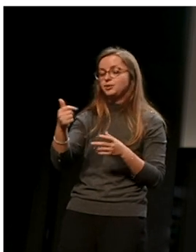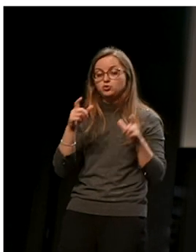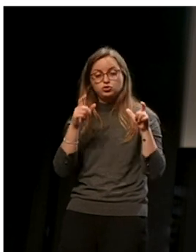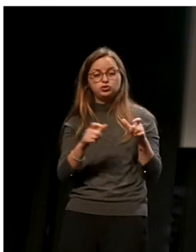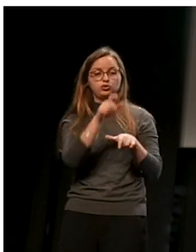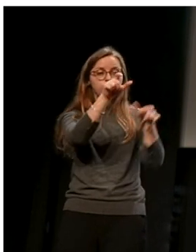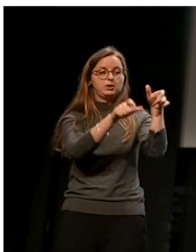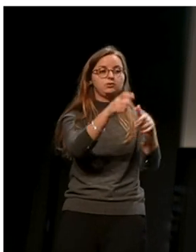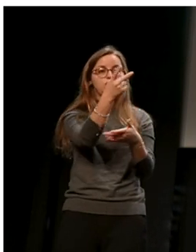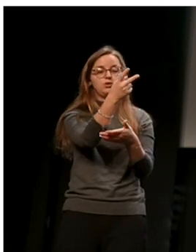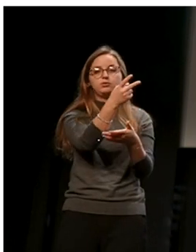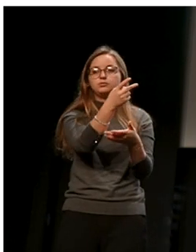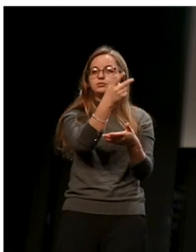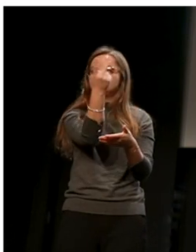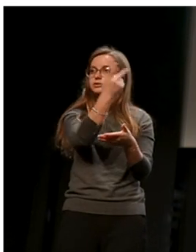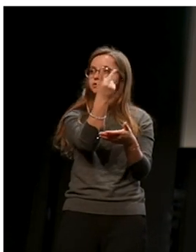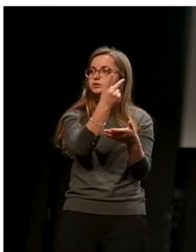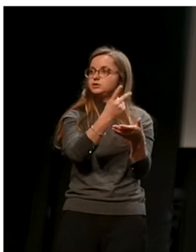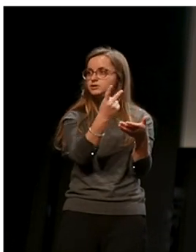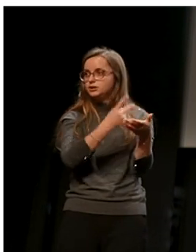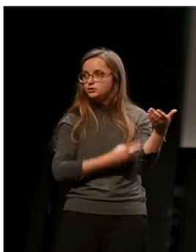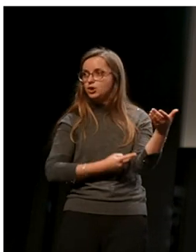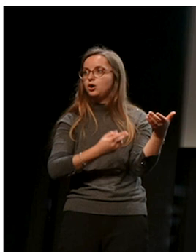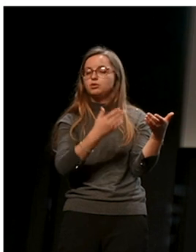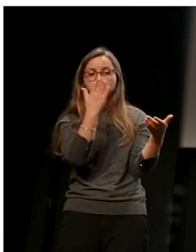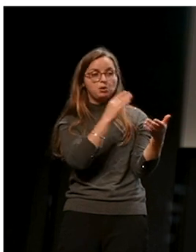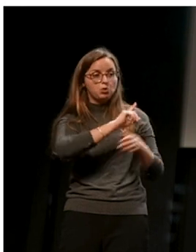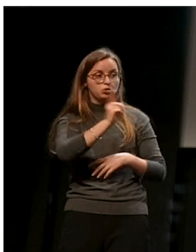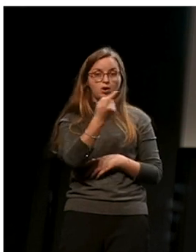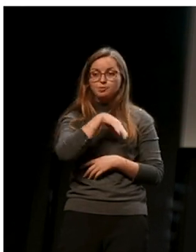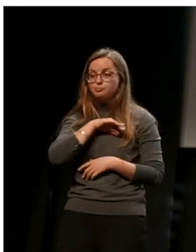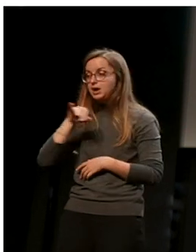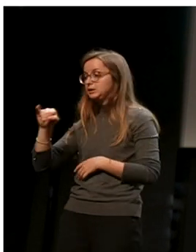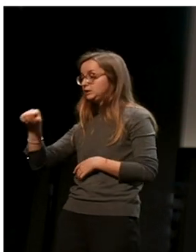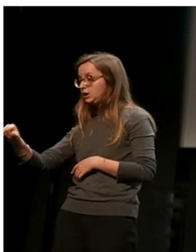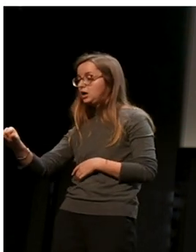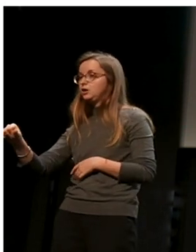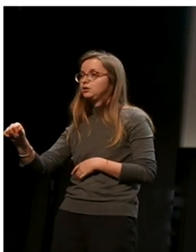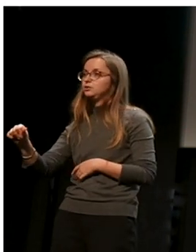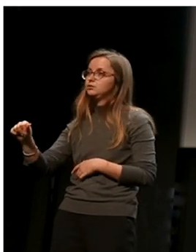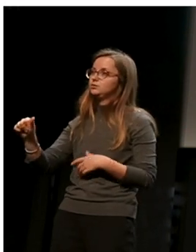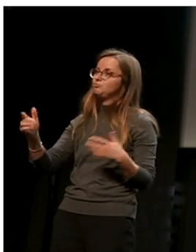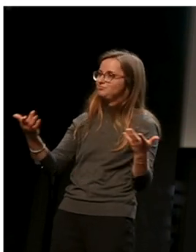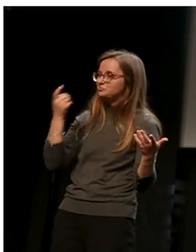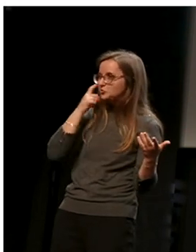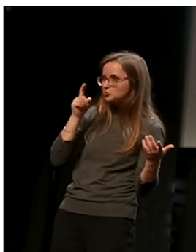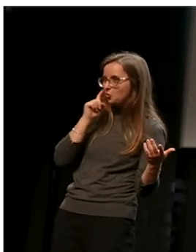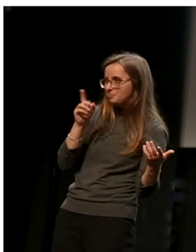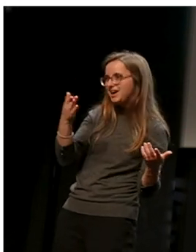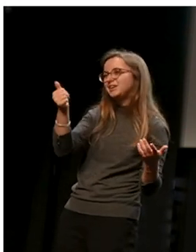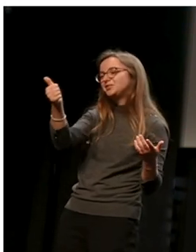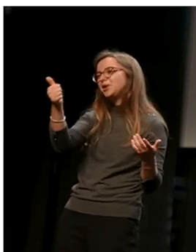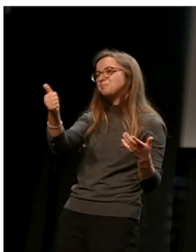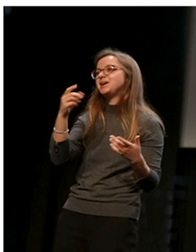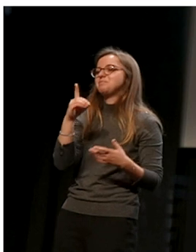plus besoin de l'illustrateur, hein, si j'ai bien compris, pour résumer. Moi aussi, je sens une certaine frustration de te dire je suis DA